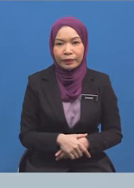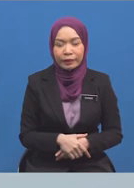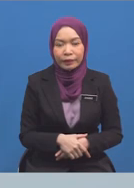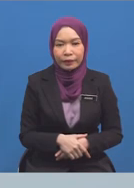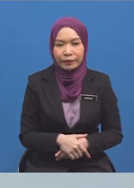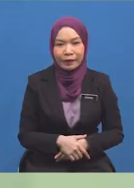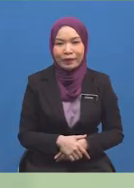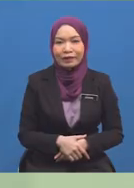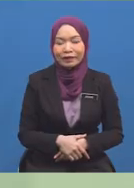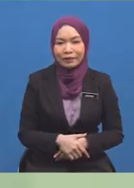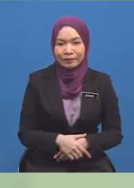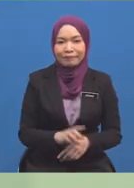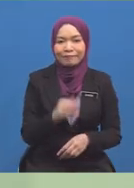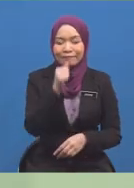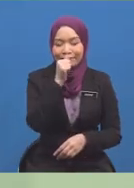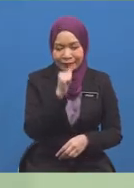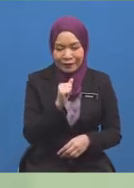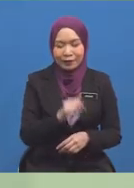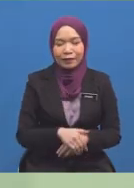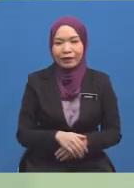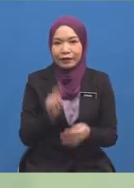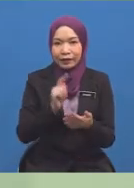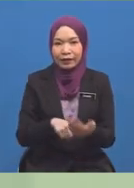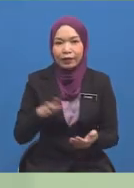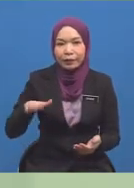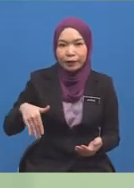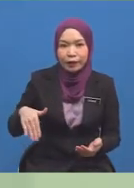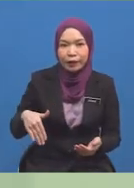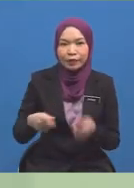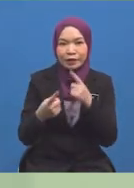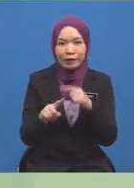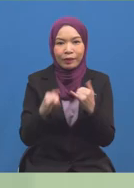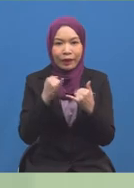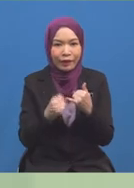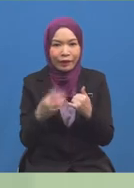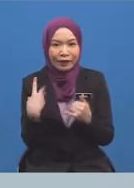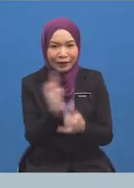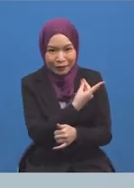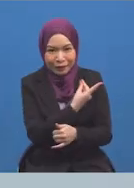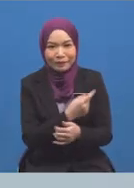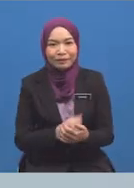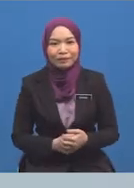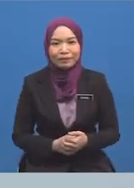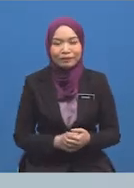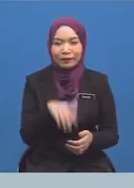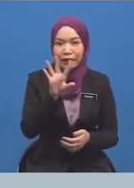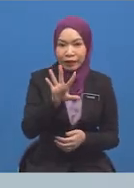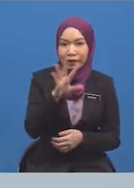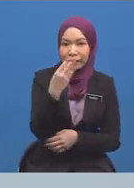hai hahaha tenang Wah ini belum jawaban akhir gitu oke